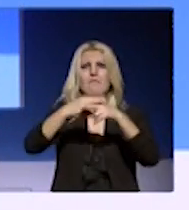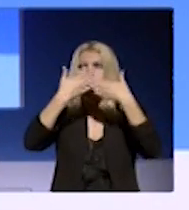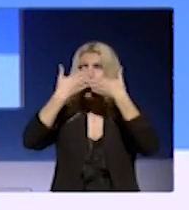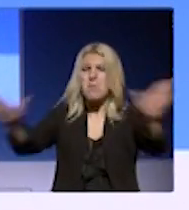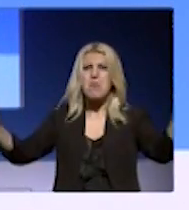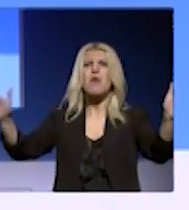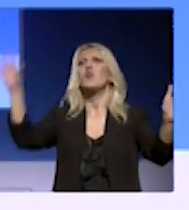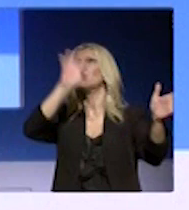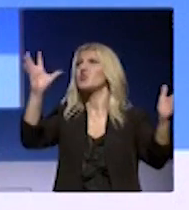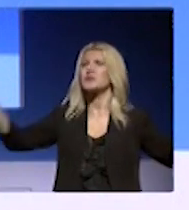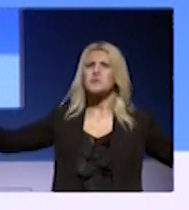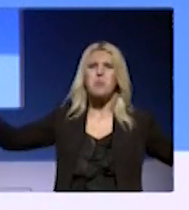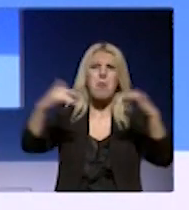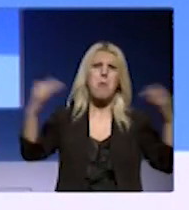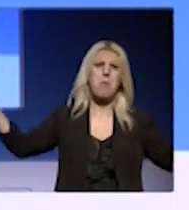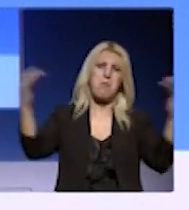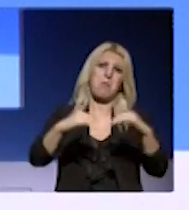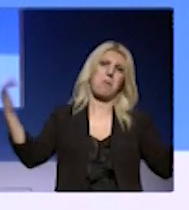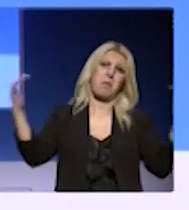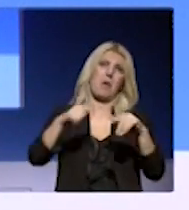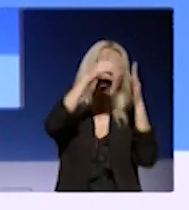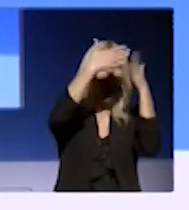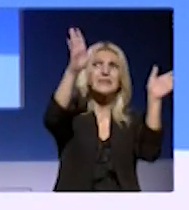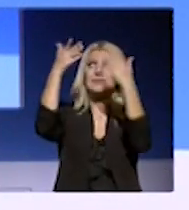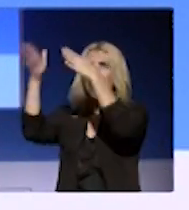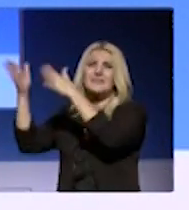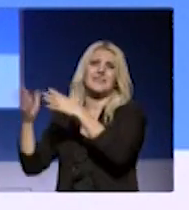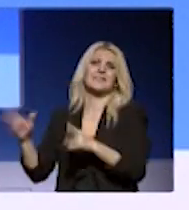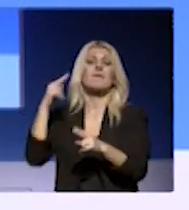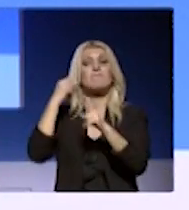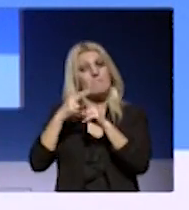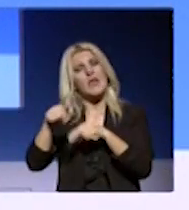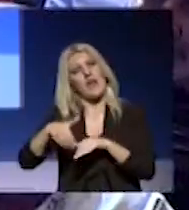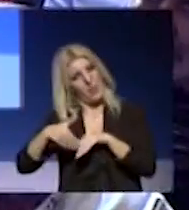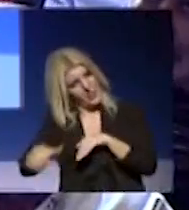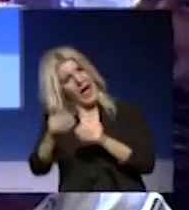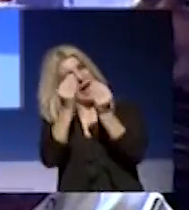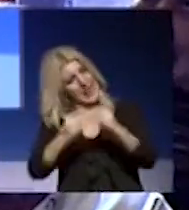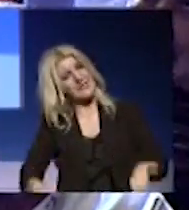θα αναμένετε ειδήσεις και για το ζήτημα του αεροδρομίου της Καλαμάτας.